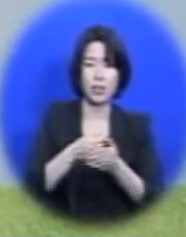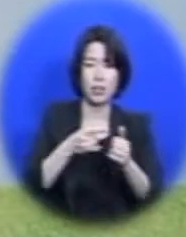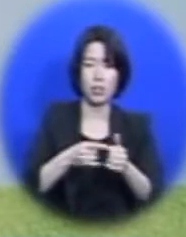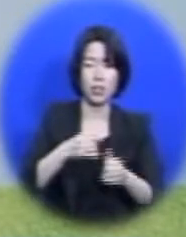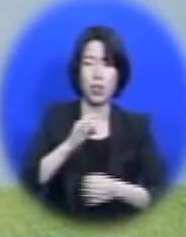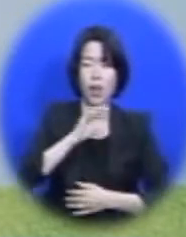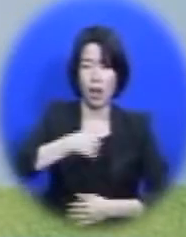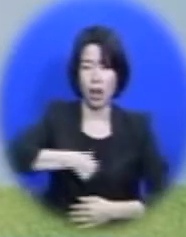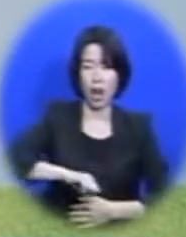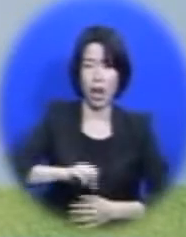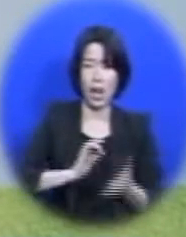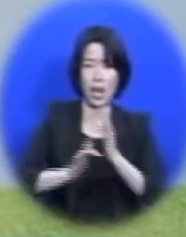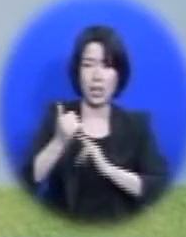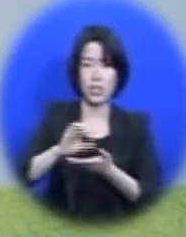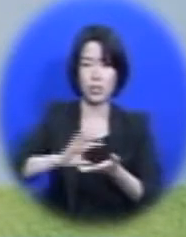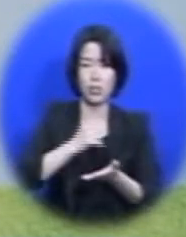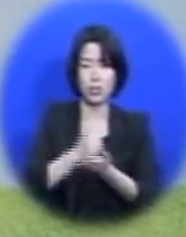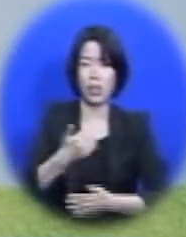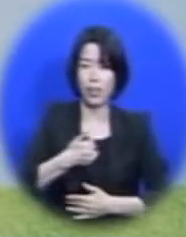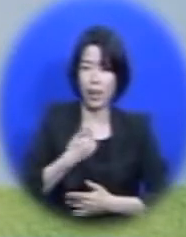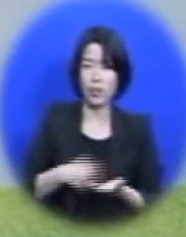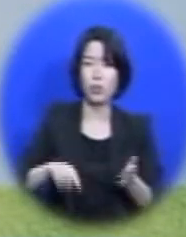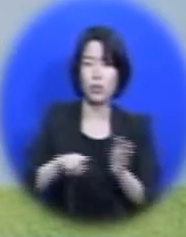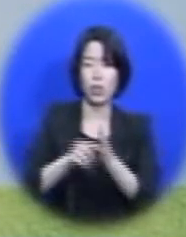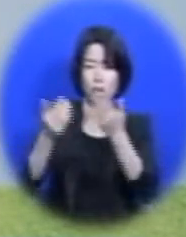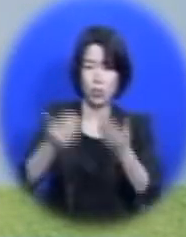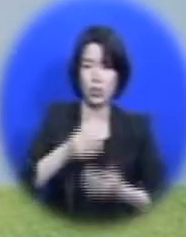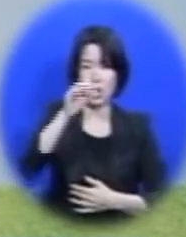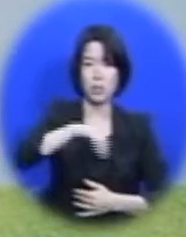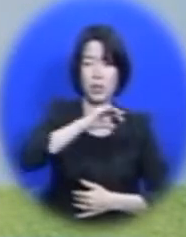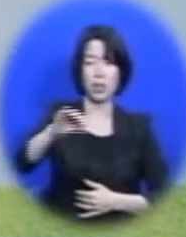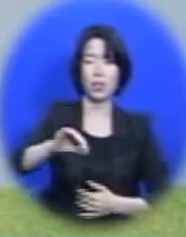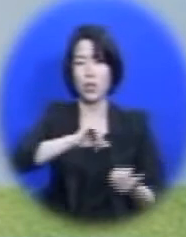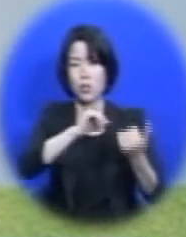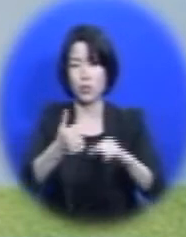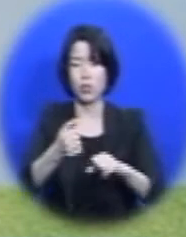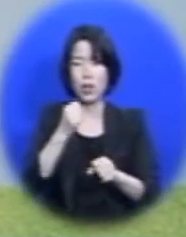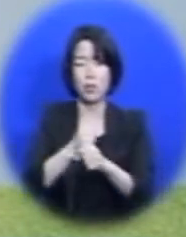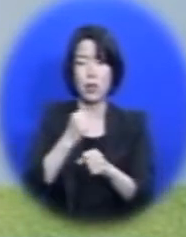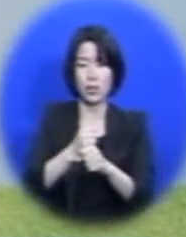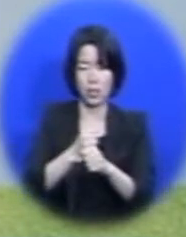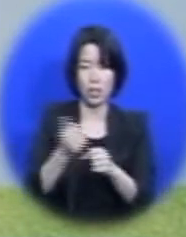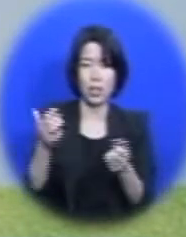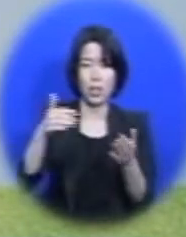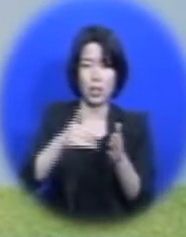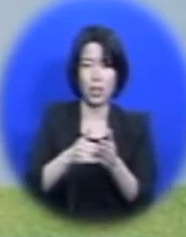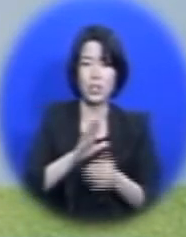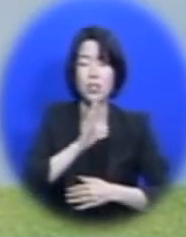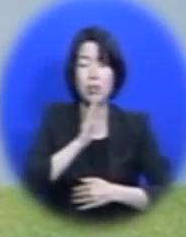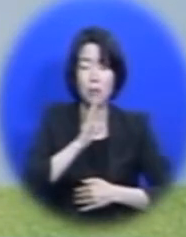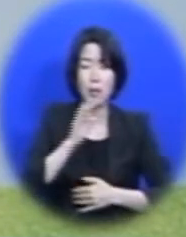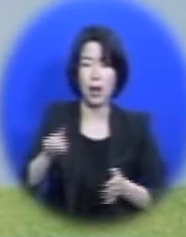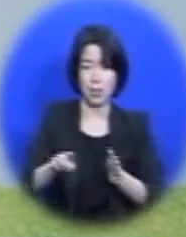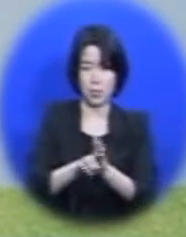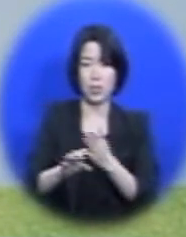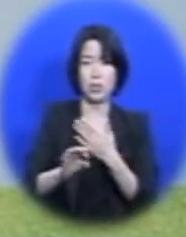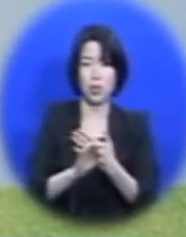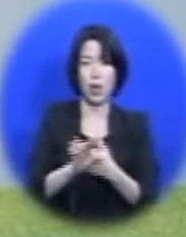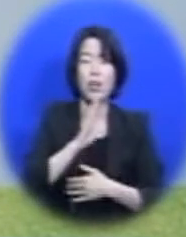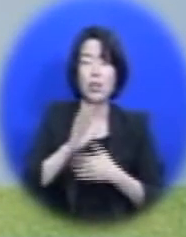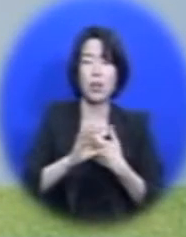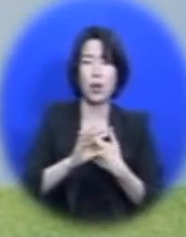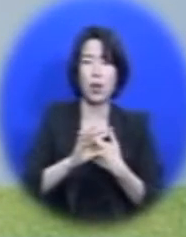독생자인 예수 그리스도를 나를 위하여 주셔서 십자가에 죽기까지 하게 하셨다는 사실을 정말 믿으면